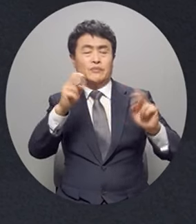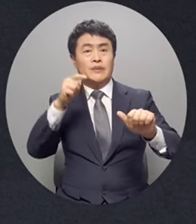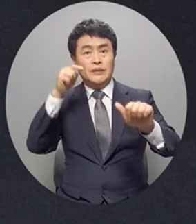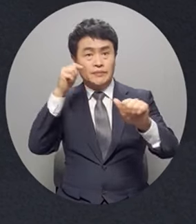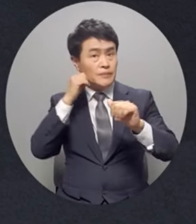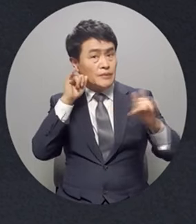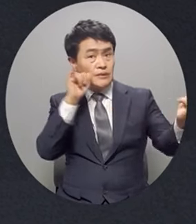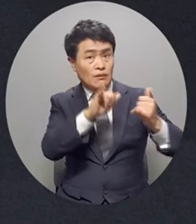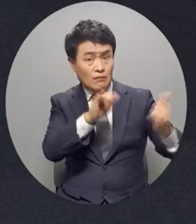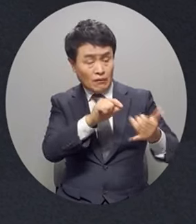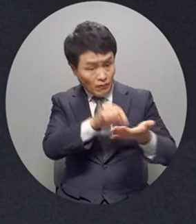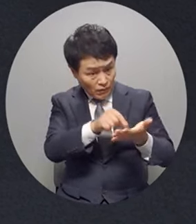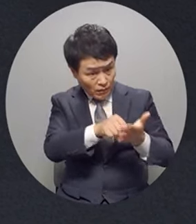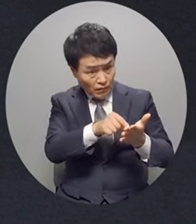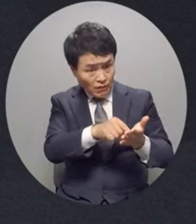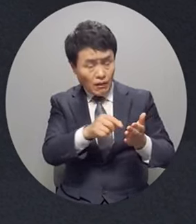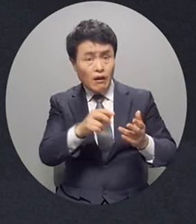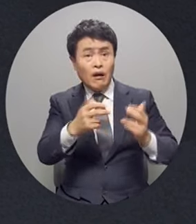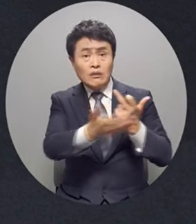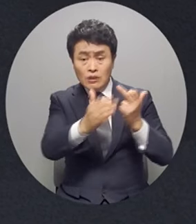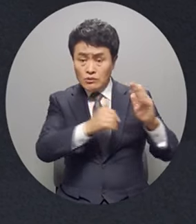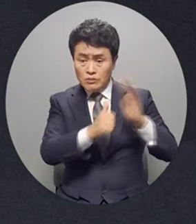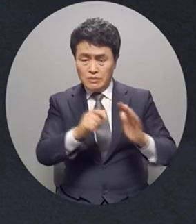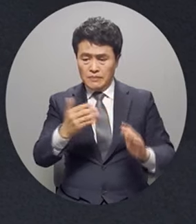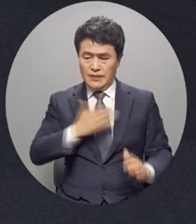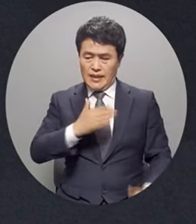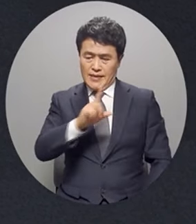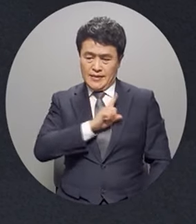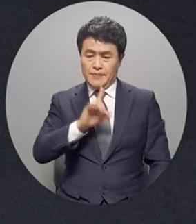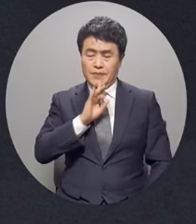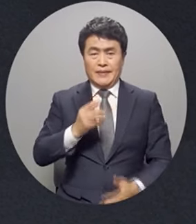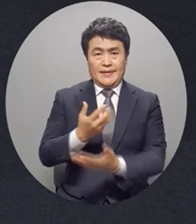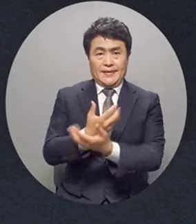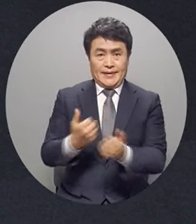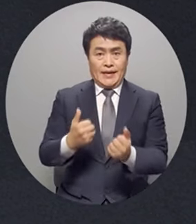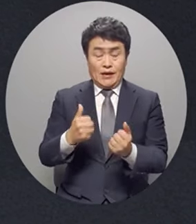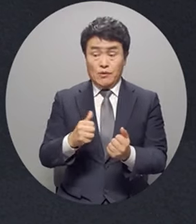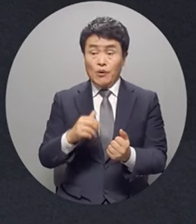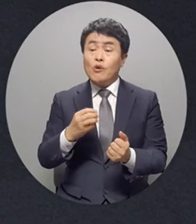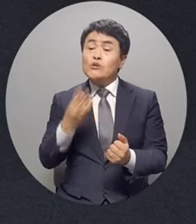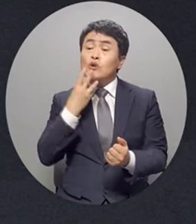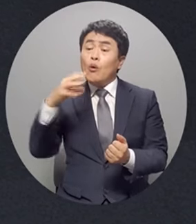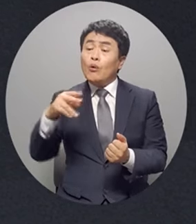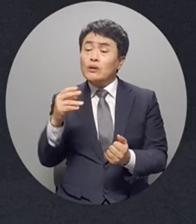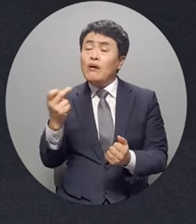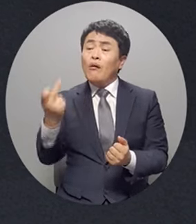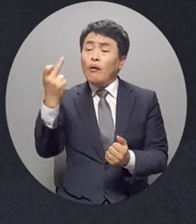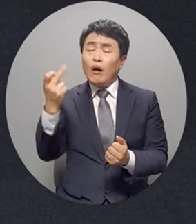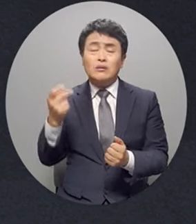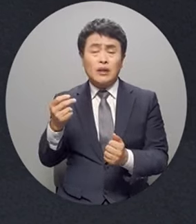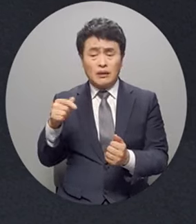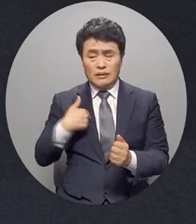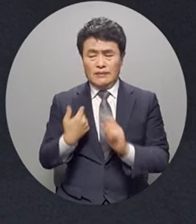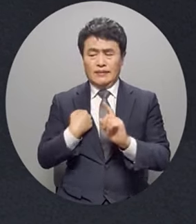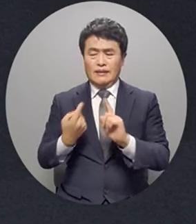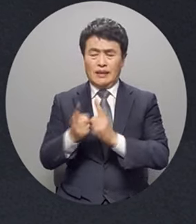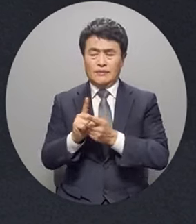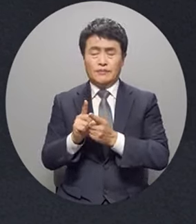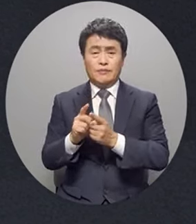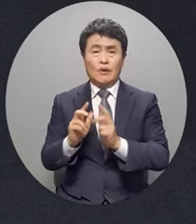제주의 업체 대표는 자기 이름으로 계약만 하고 서울에 있는 친형에게 연락해 자기 대신 공사를 하라고